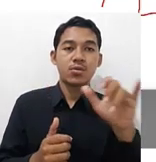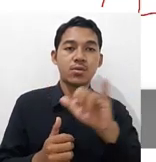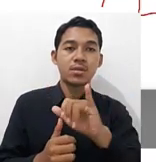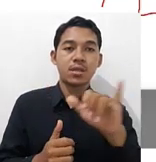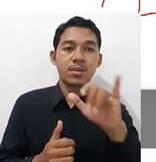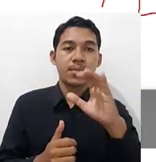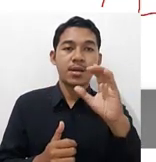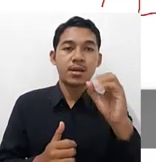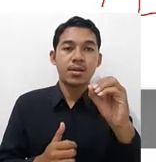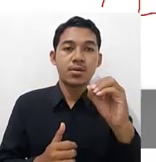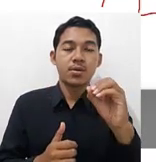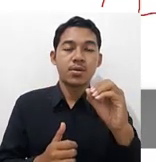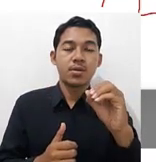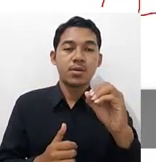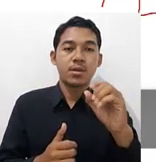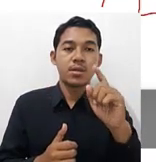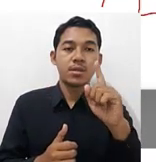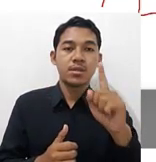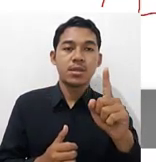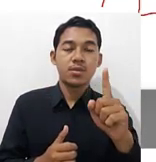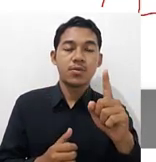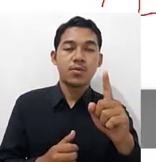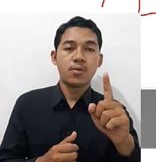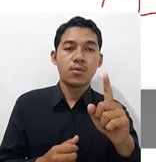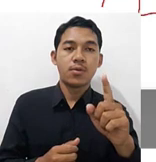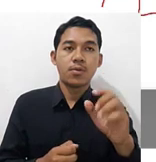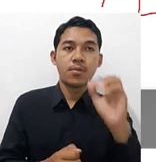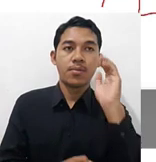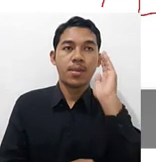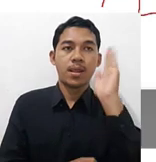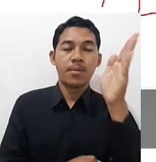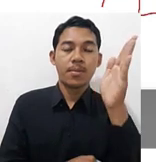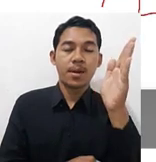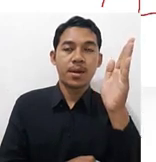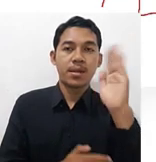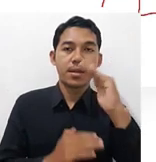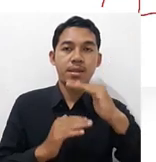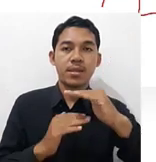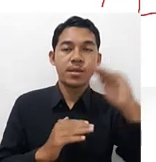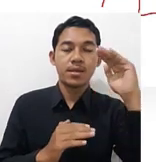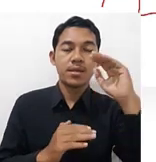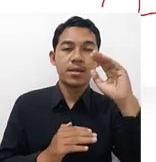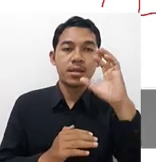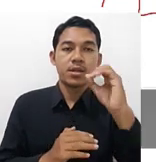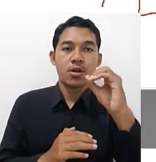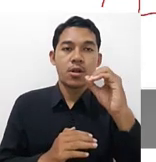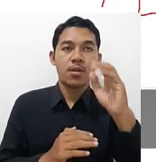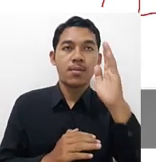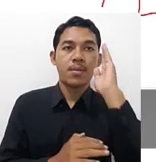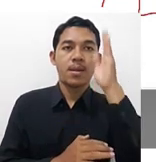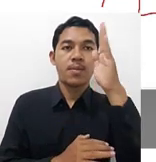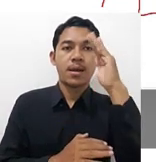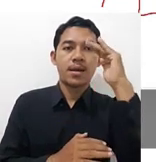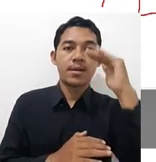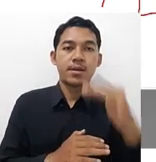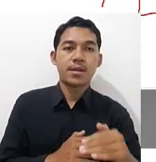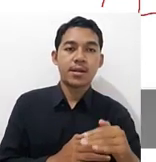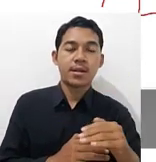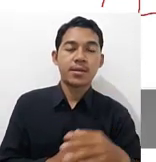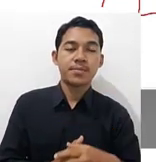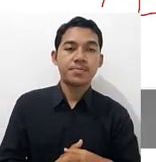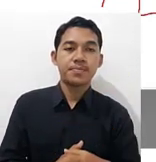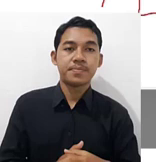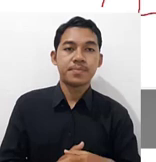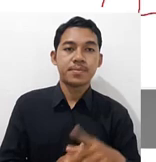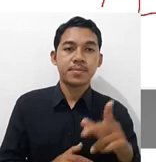1 itu melambangkan high, sedangkan 0 itu melambangkan low. Nah, selain